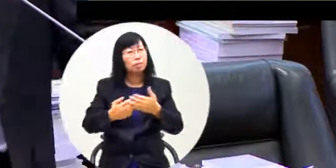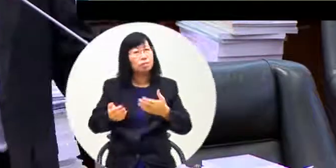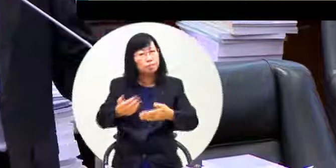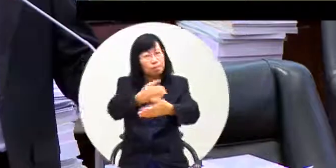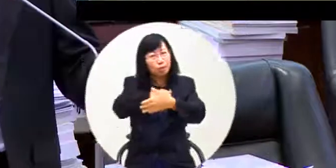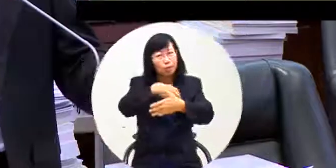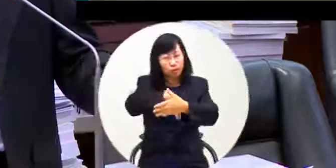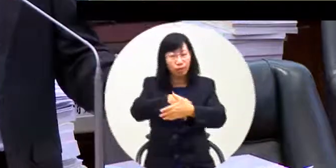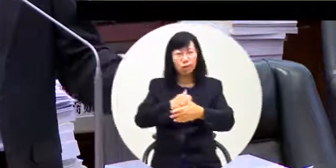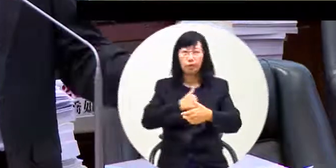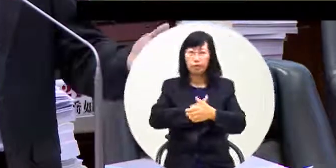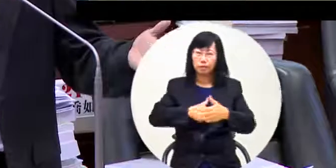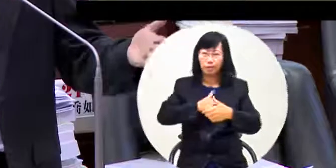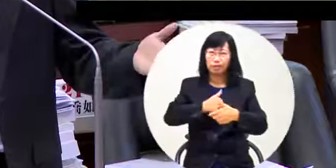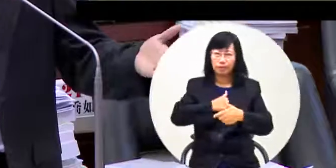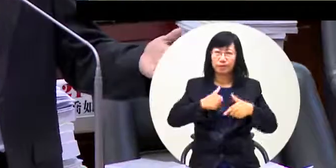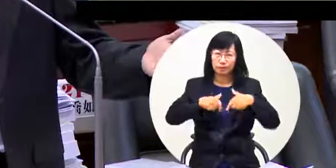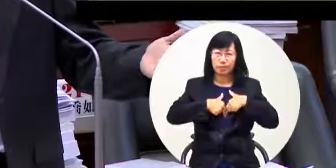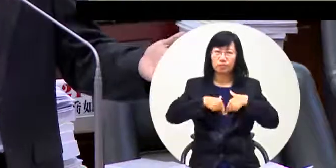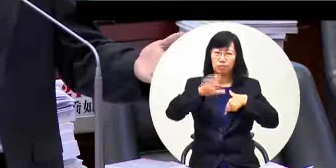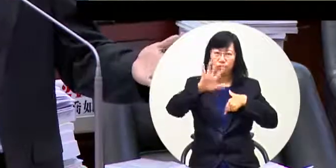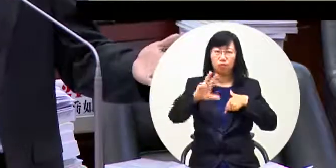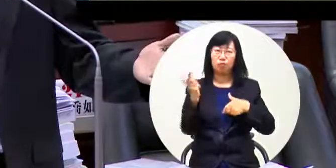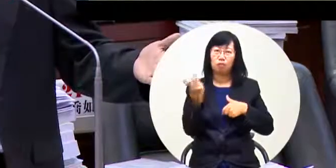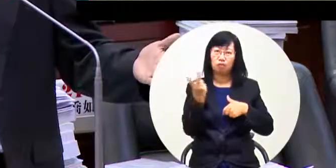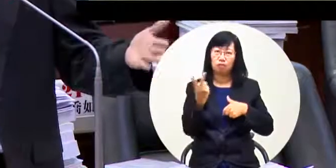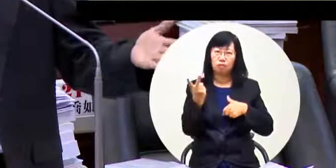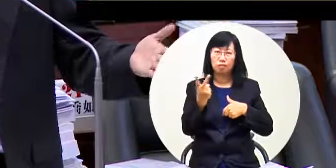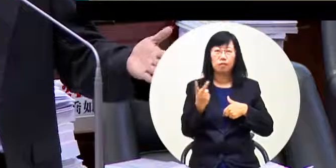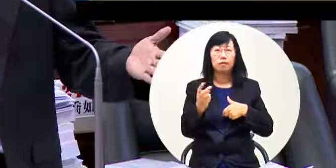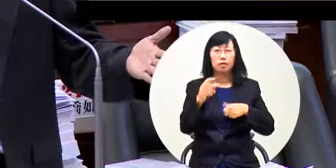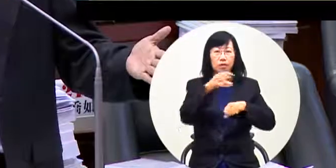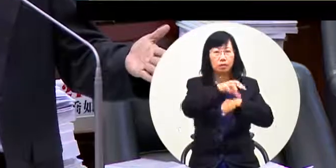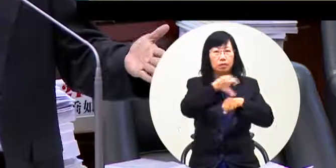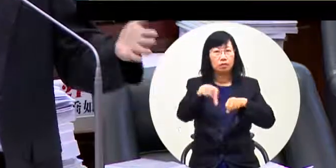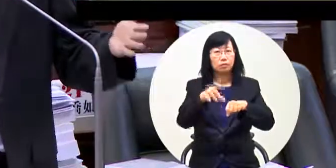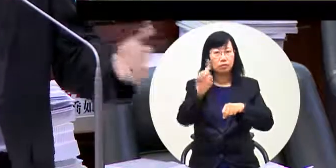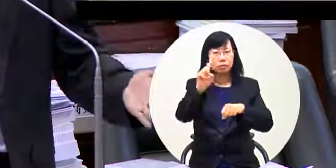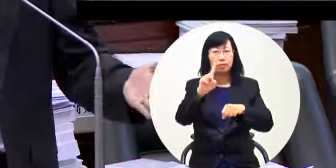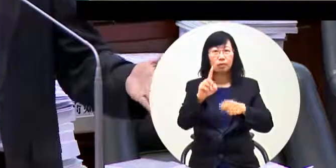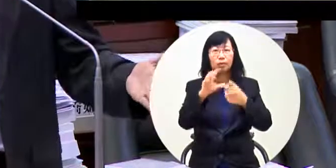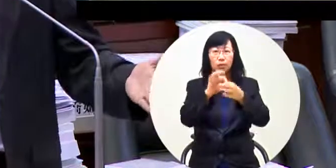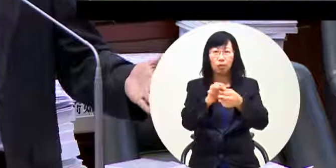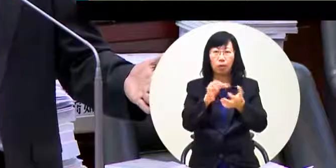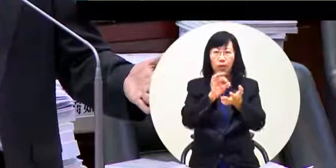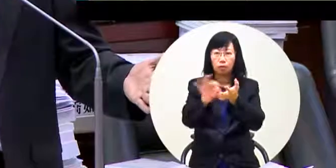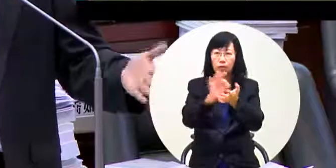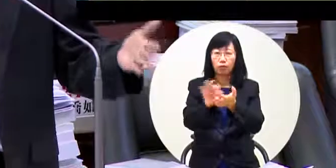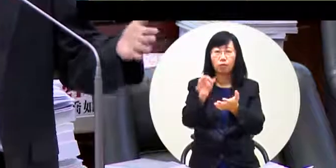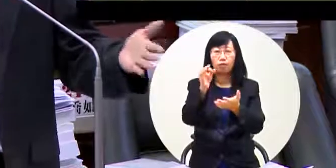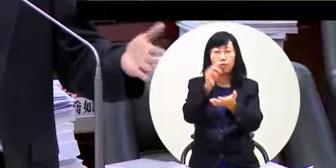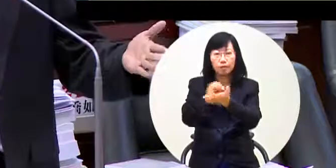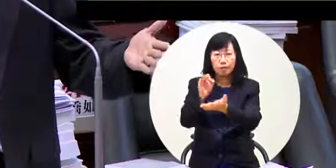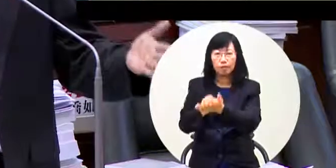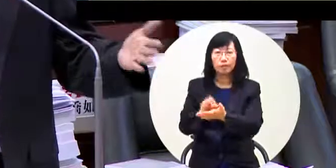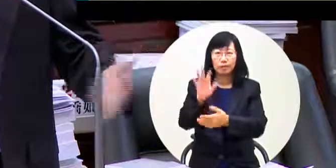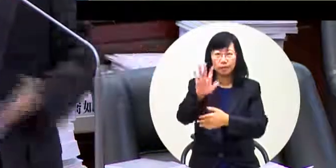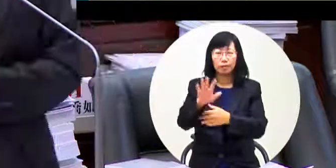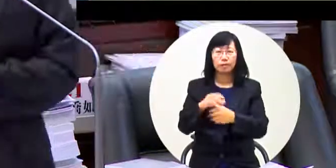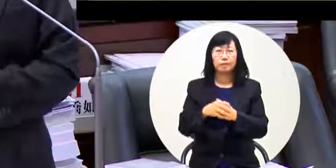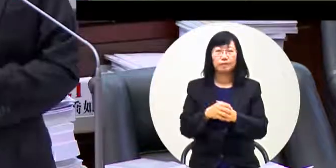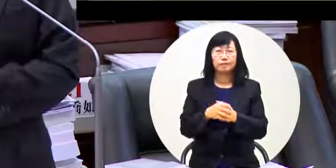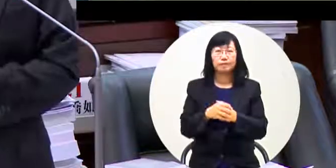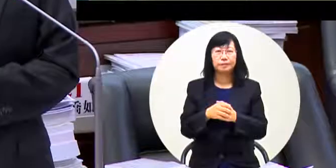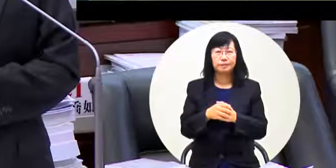我们这个地方是有一个比较低廉的消费环境。第三个，我觉得它有和谐的政